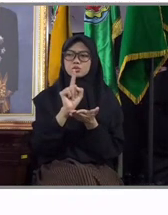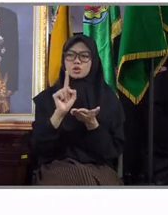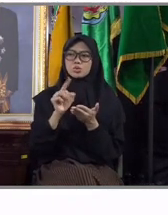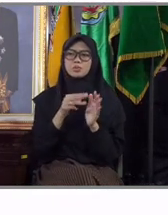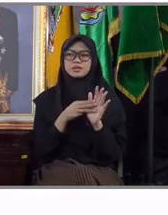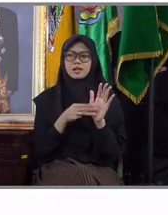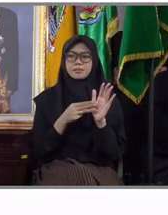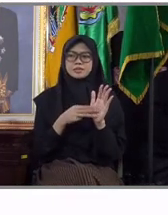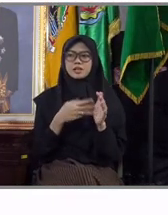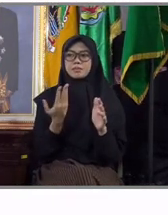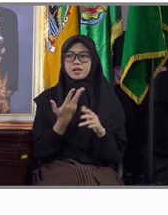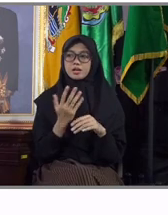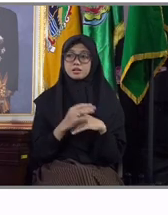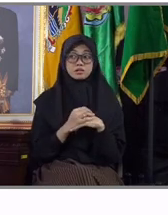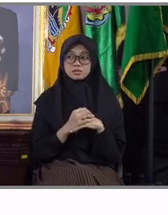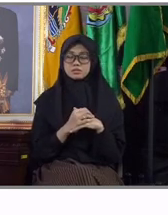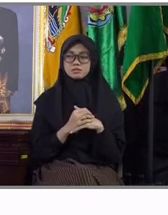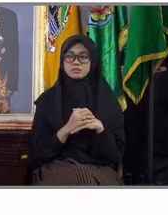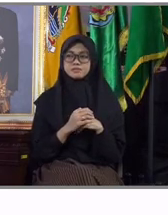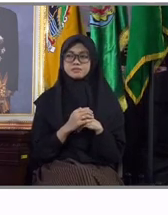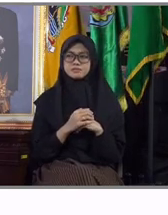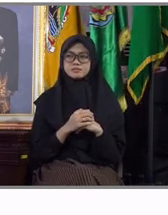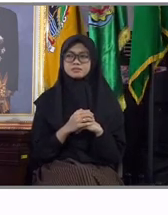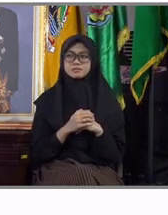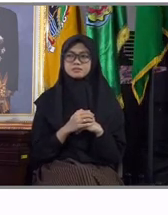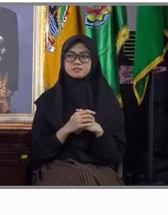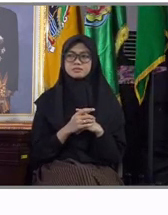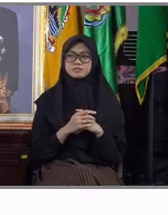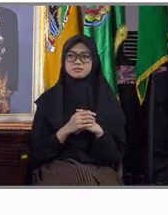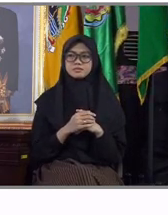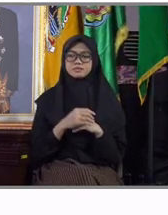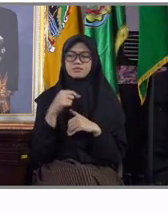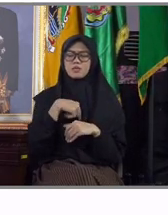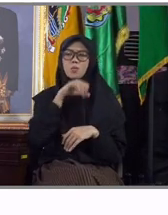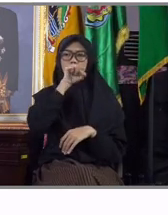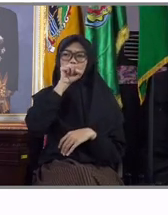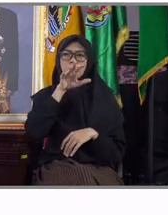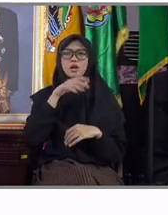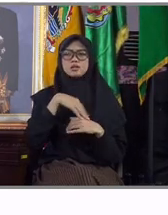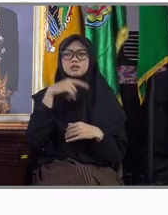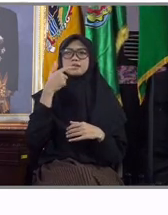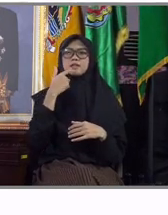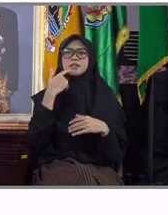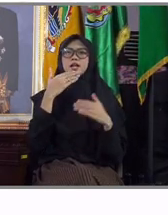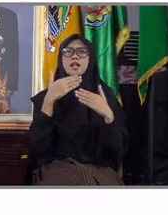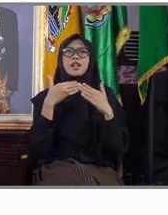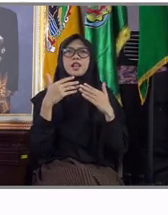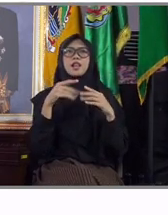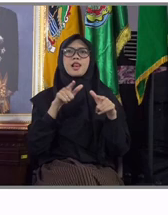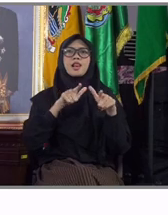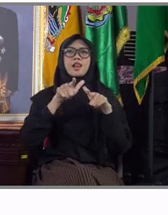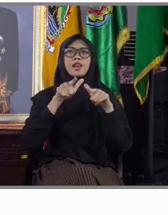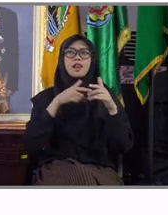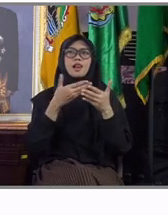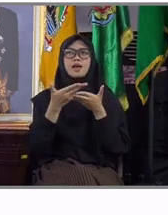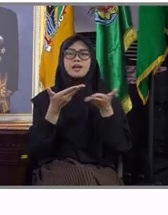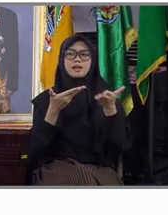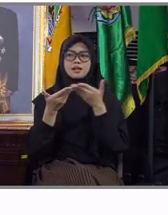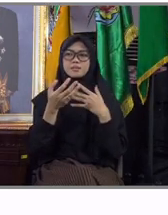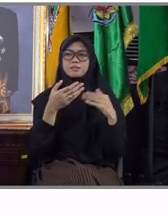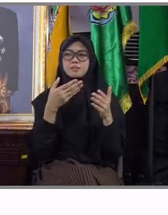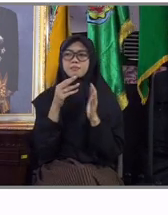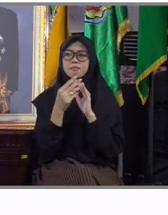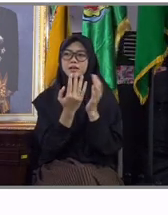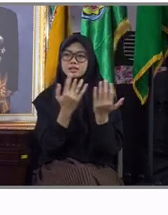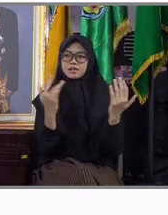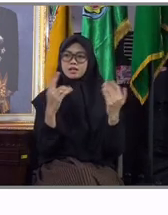persoalannya? Saya mau sampaikan Bapak Ibu, saya mau mulai dari layanan publiknya dulu, nanti yang fisiknya itu sudah